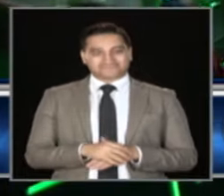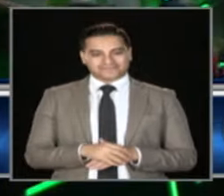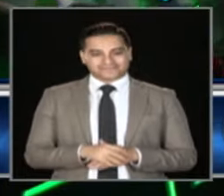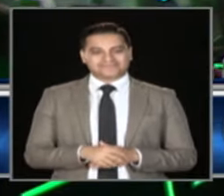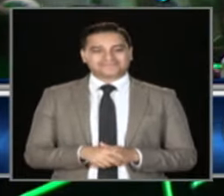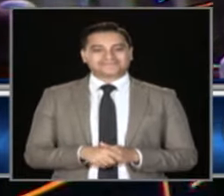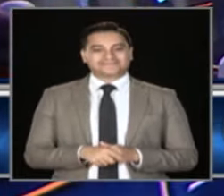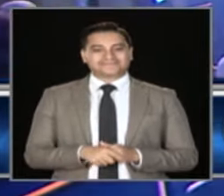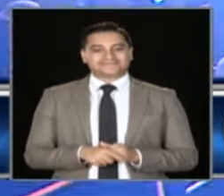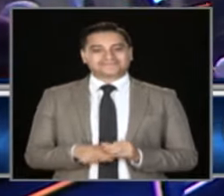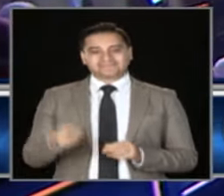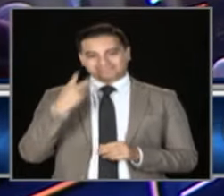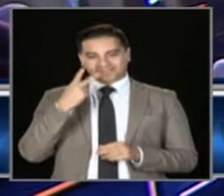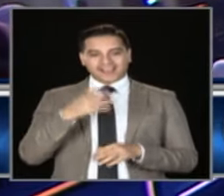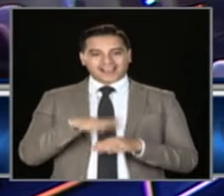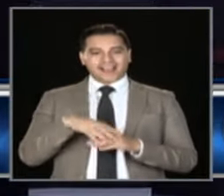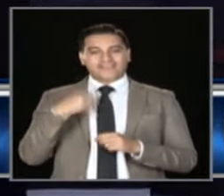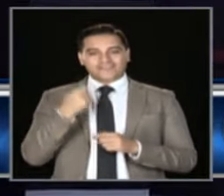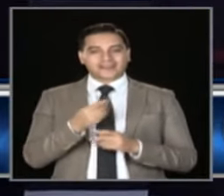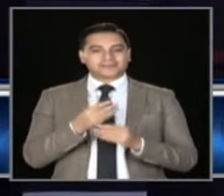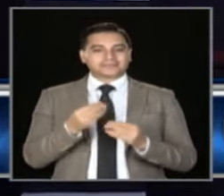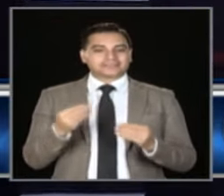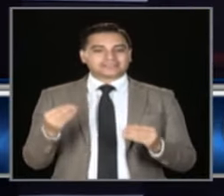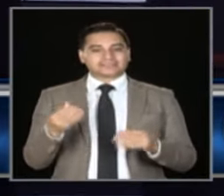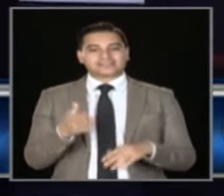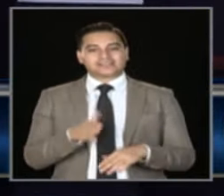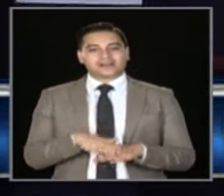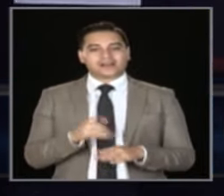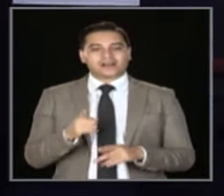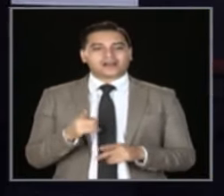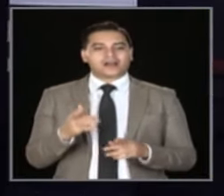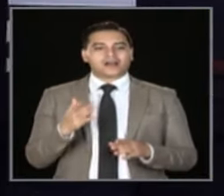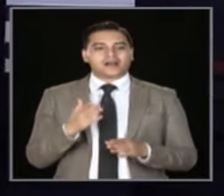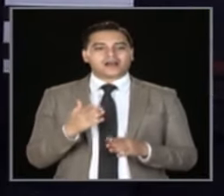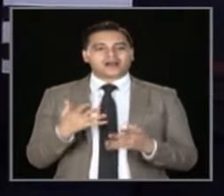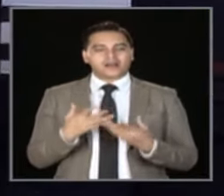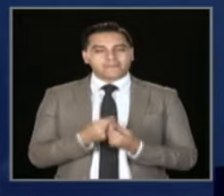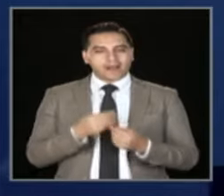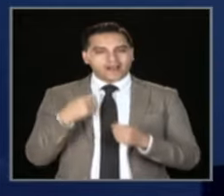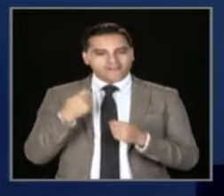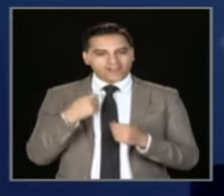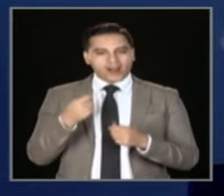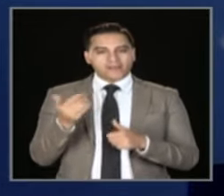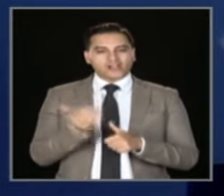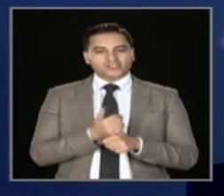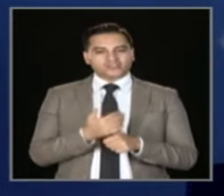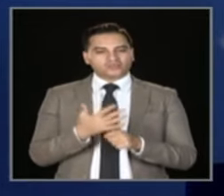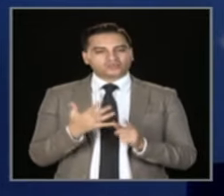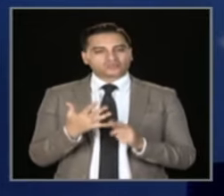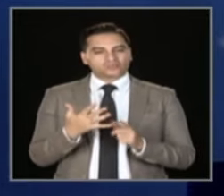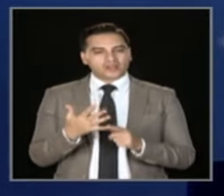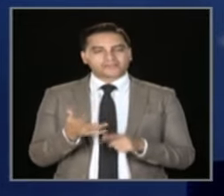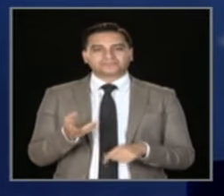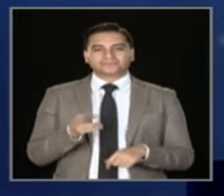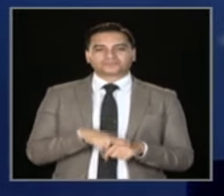شفتي لله ايه بقى شفتله حاجات كتير فكر هي تهره اجها الخامسه